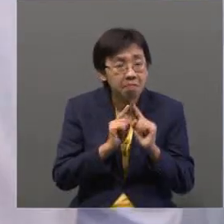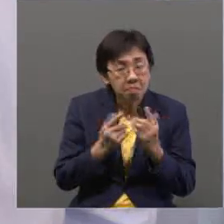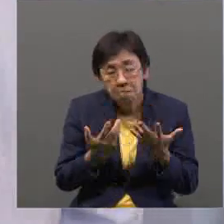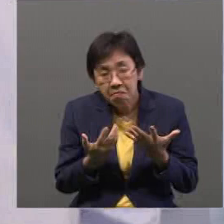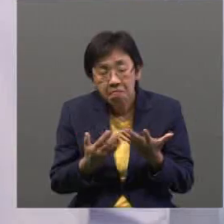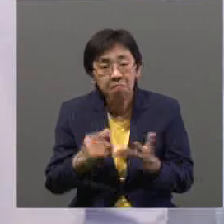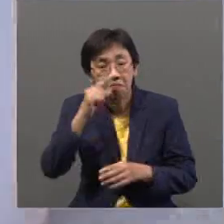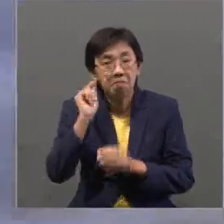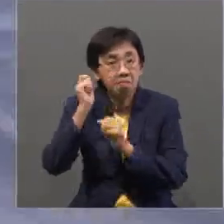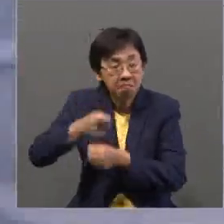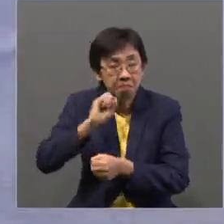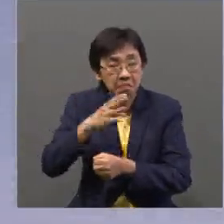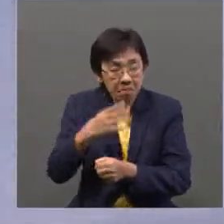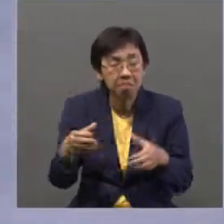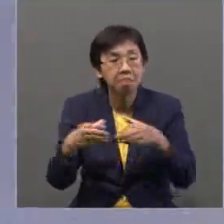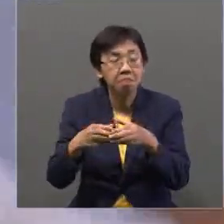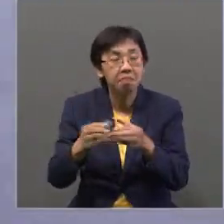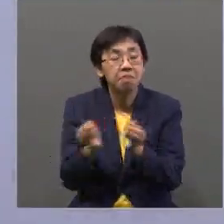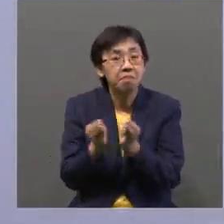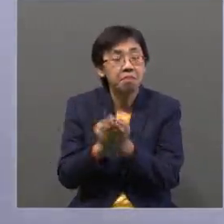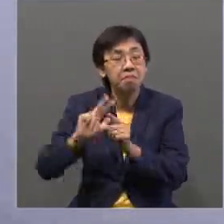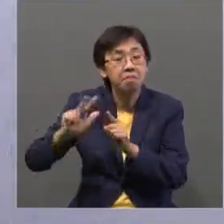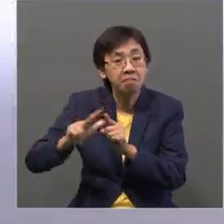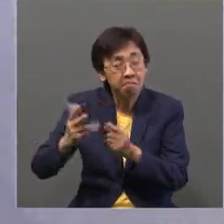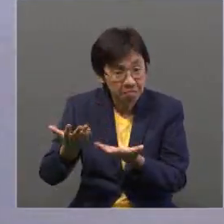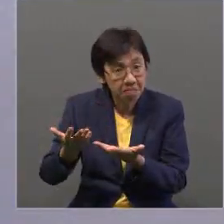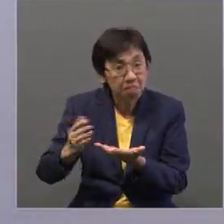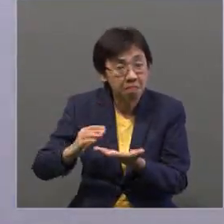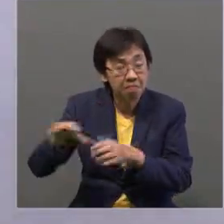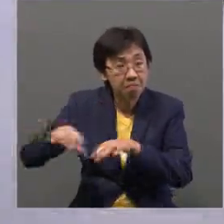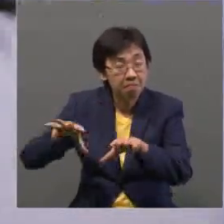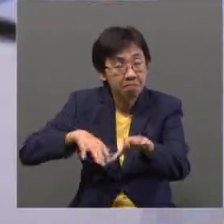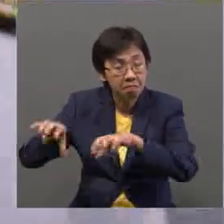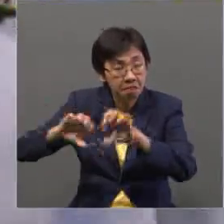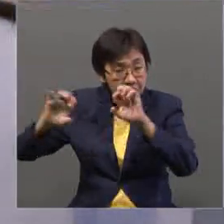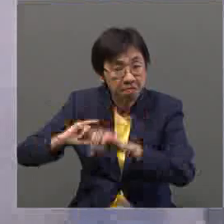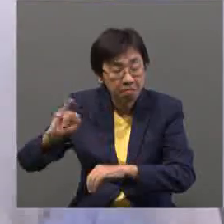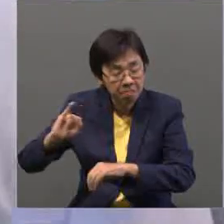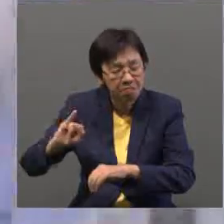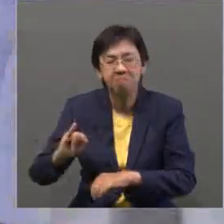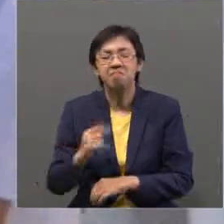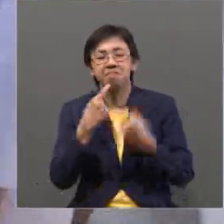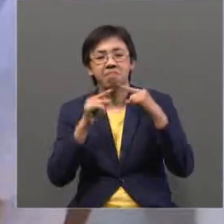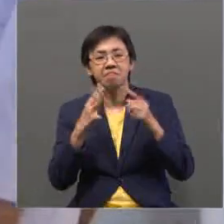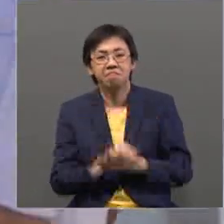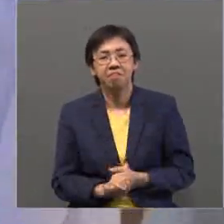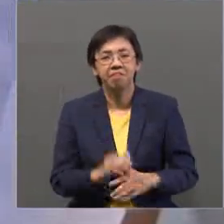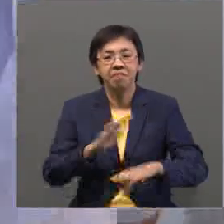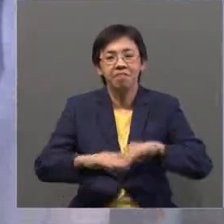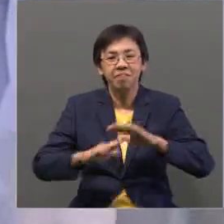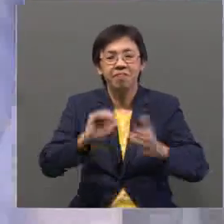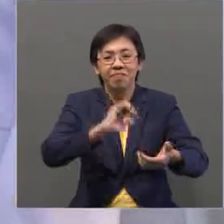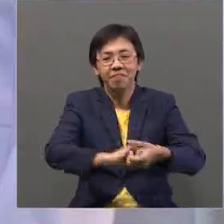คุณชูวิทย์บอกมั้ยว่าให้พรรคอันดับ 3จัดตามคุณอนุชินก็ไม่ตอบนะฮะแต่นี้คุณผู้ชมดูนี่เขายื่นมือมา